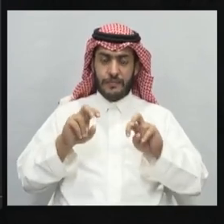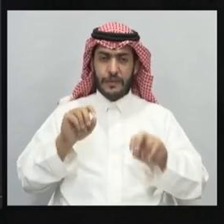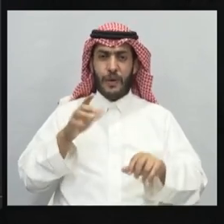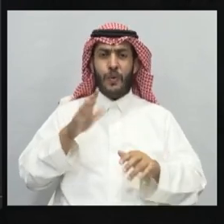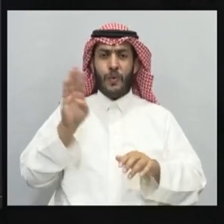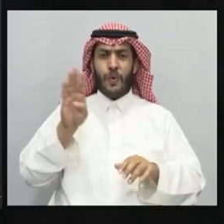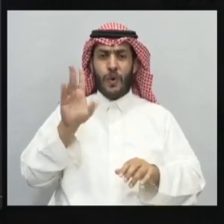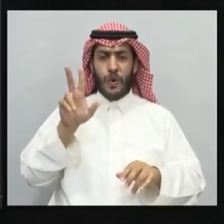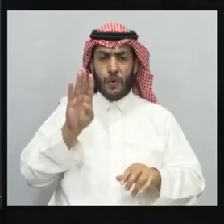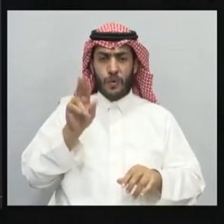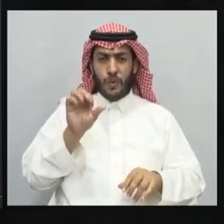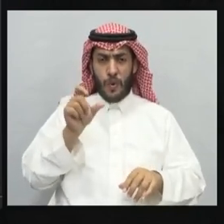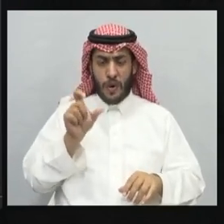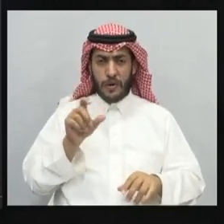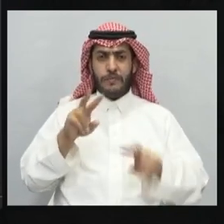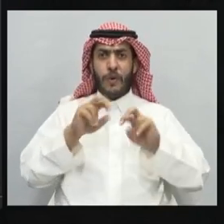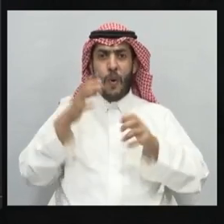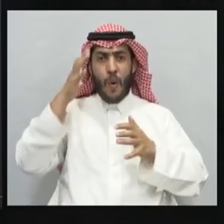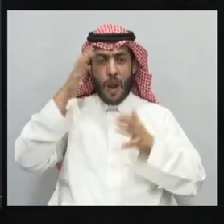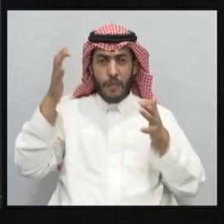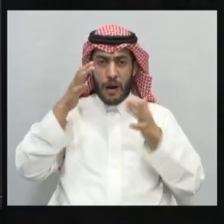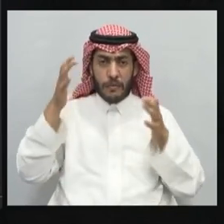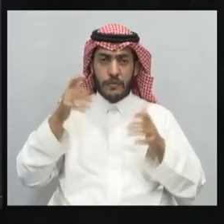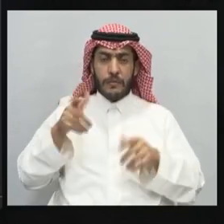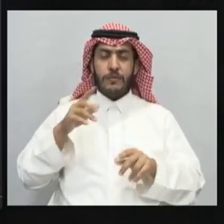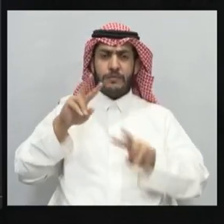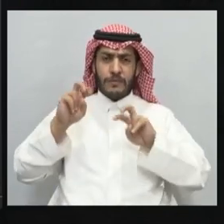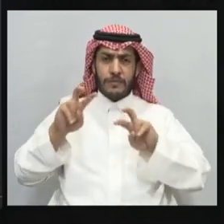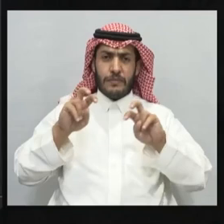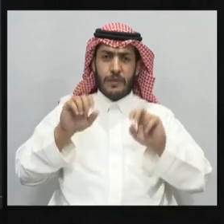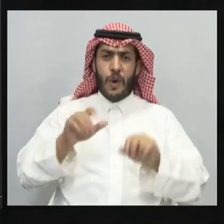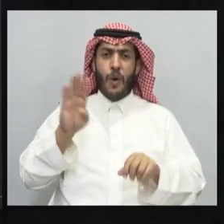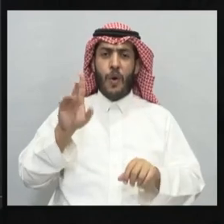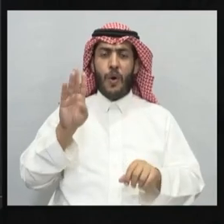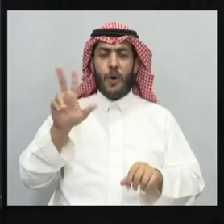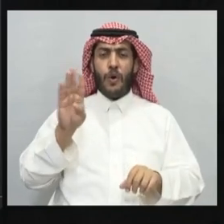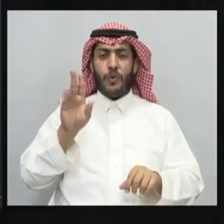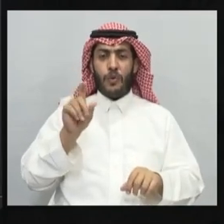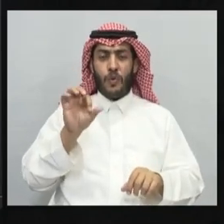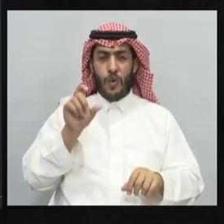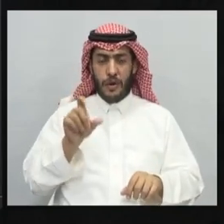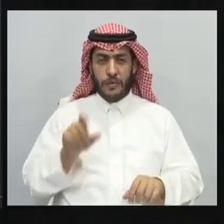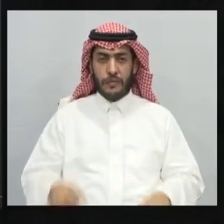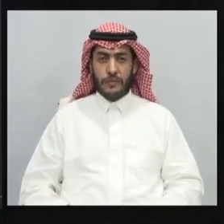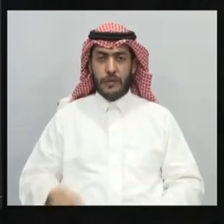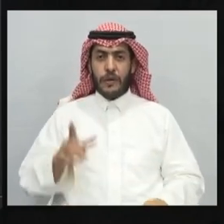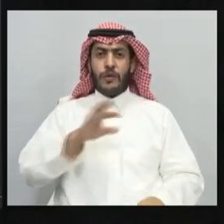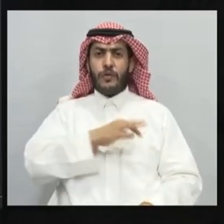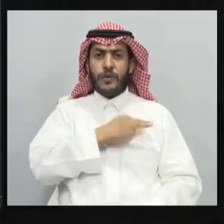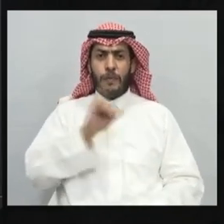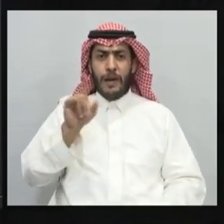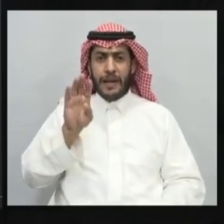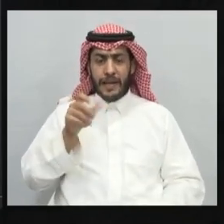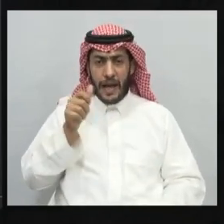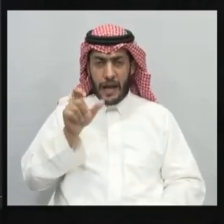الالكترون وتعرفنا على العلماء الذين من خلالهم اكتشفوا الكترون واخذنا كذلك تجربه مليكان